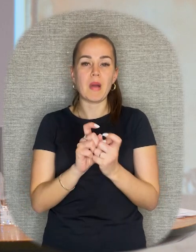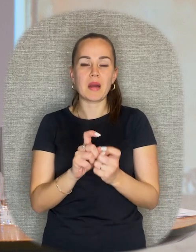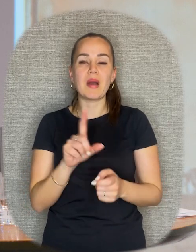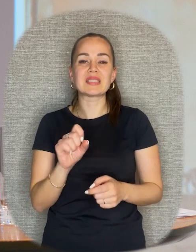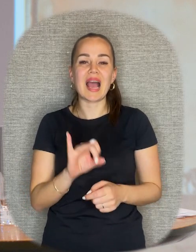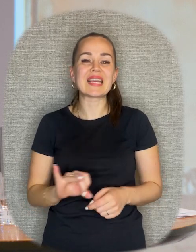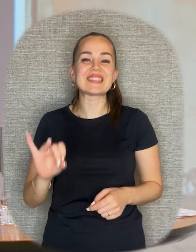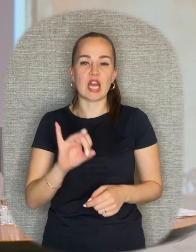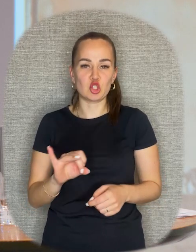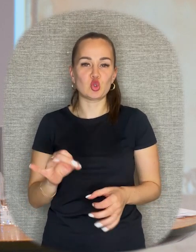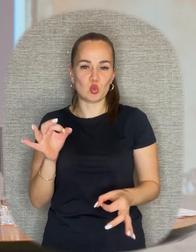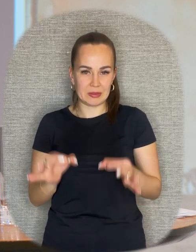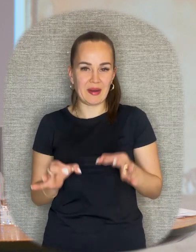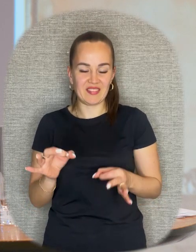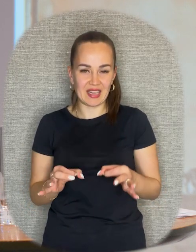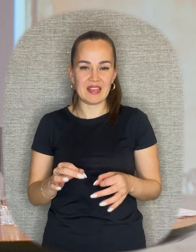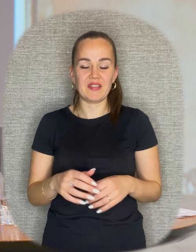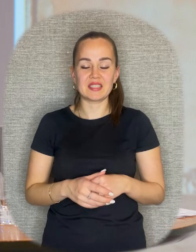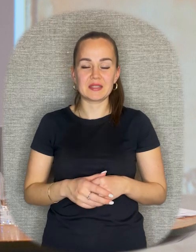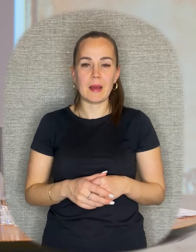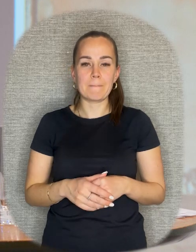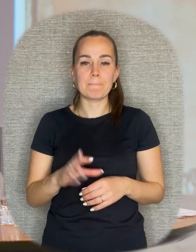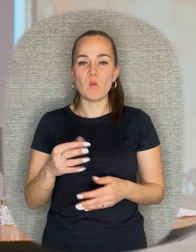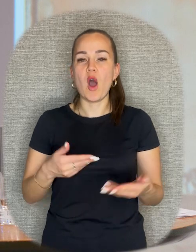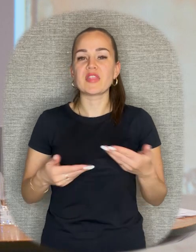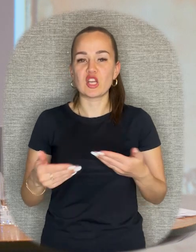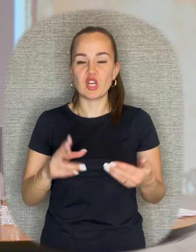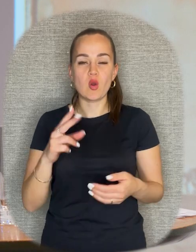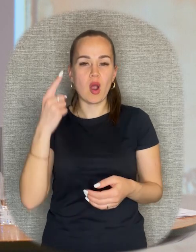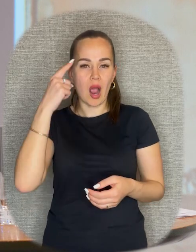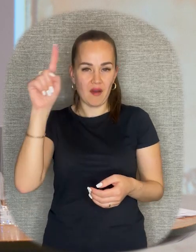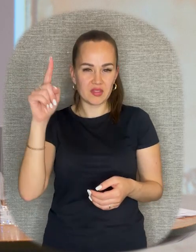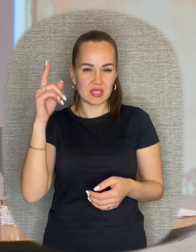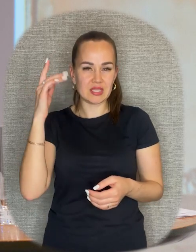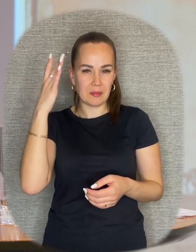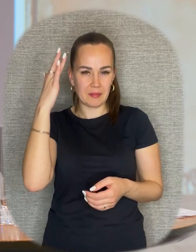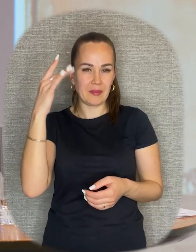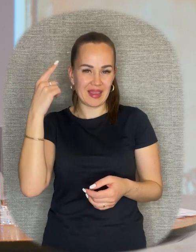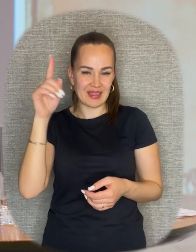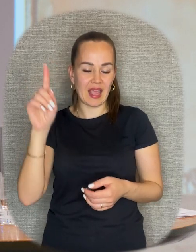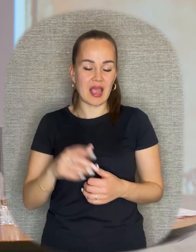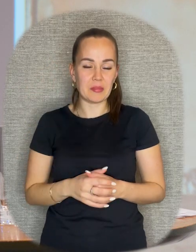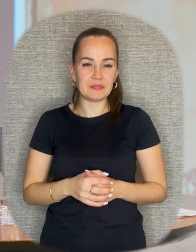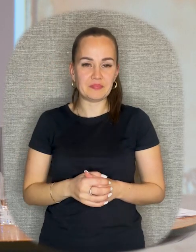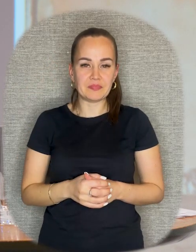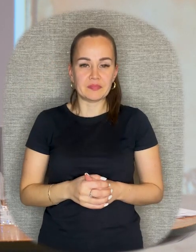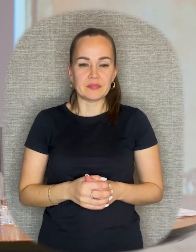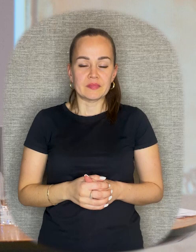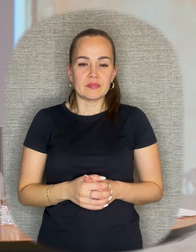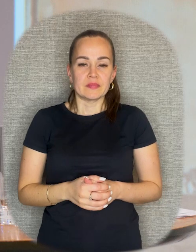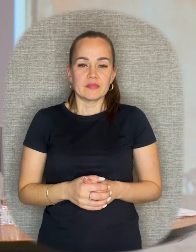мероприятий Бобу за историческую справедливость пони за